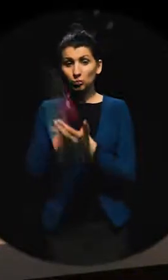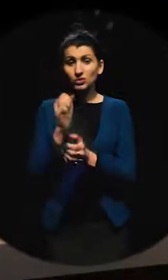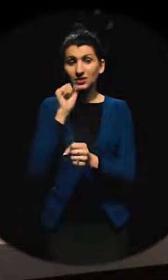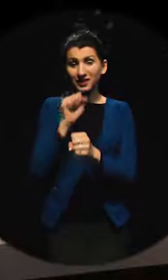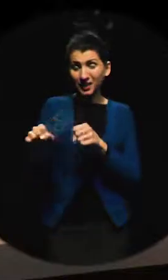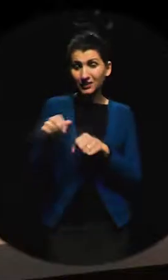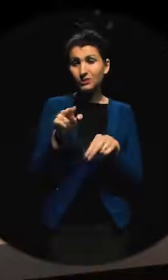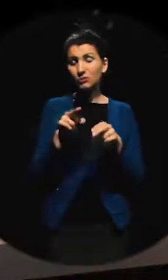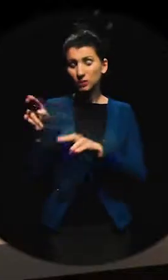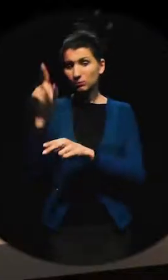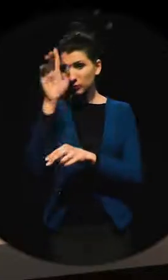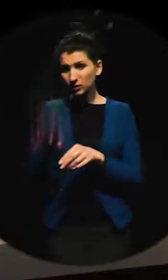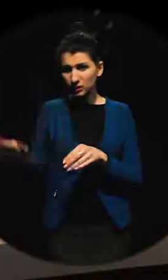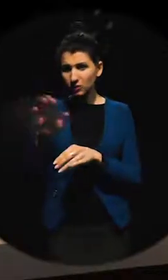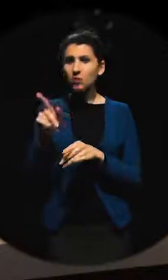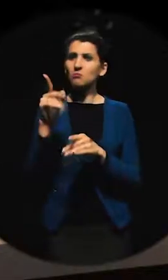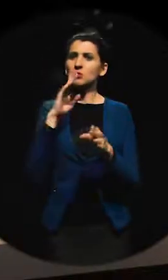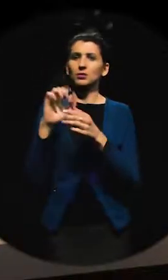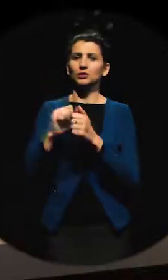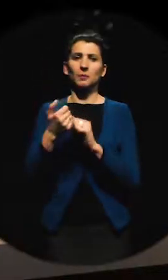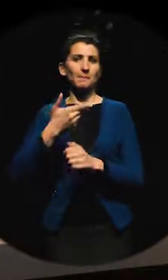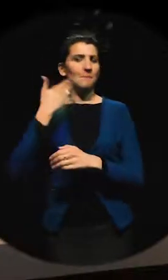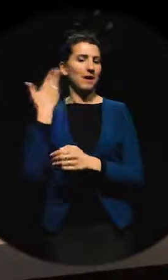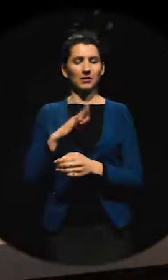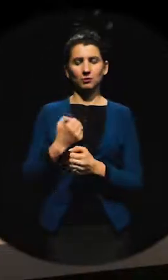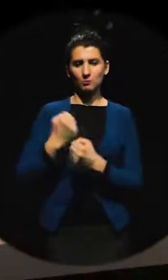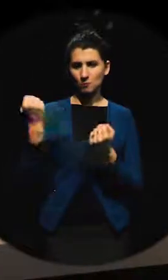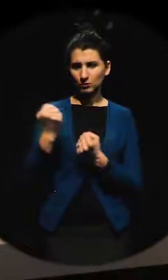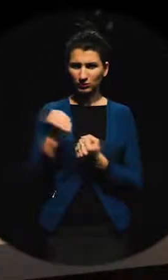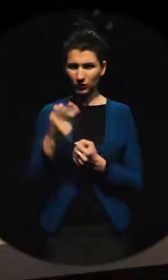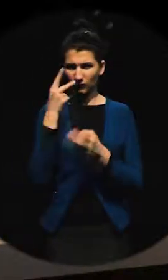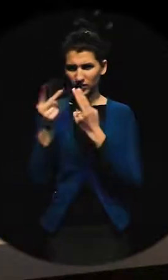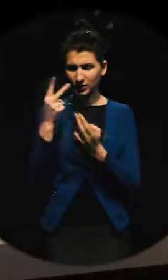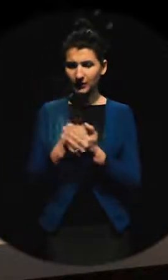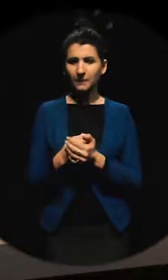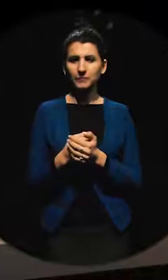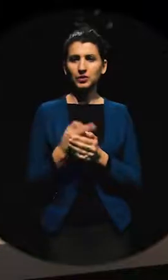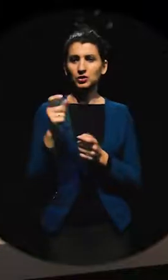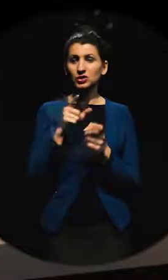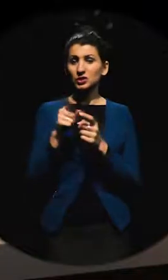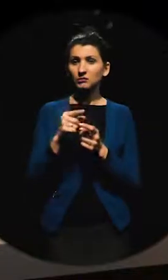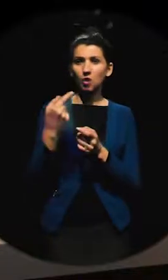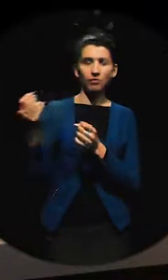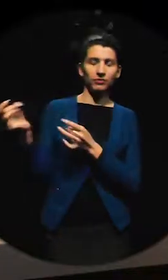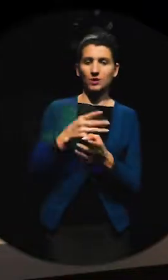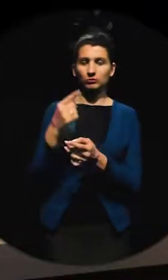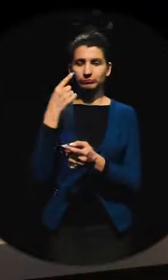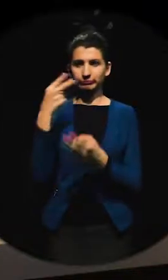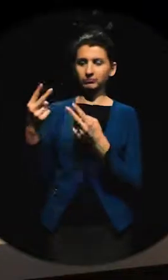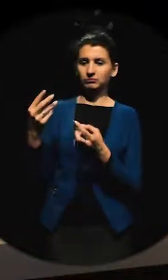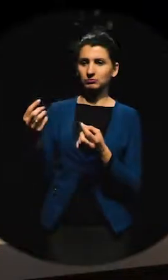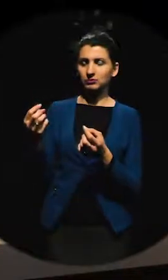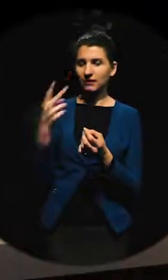stają się automatycznie hiperwidzialni. Czyli ich obecność wyłamuje się z takiego zwykłego